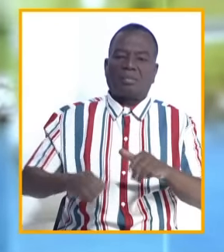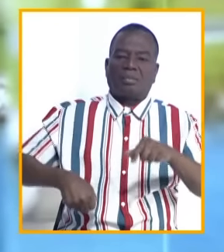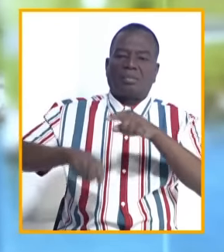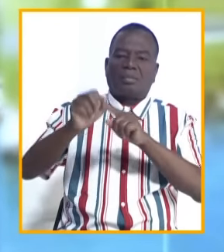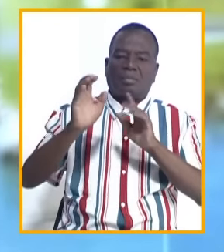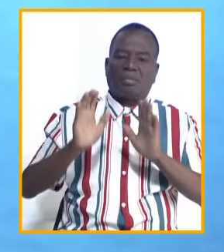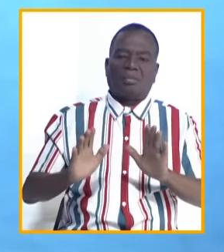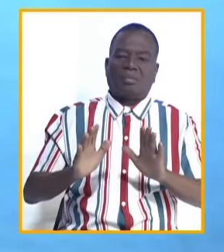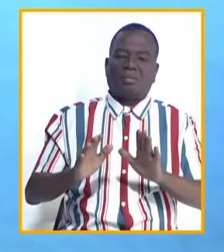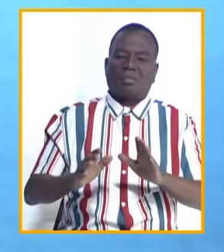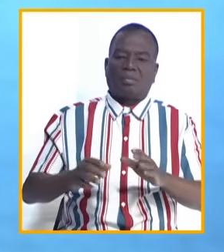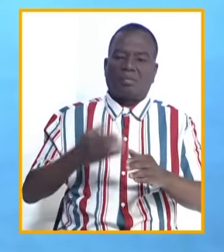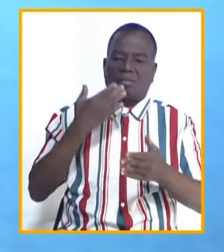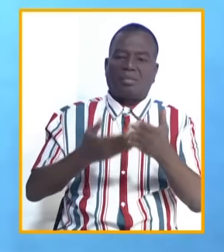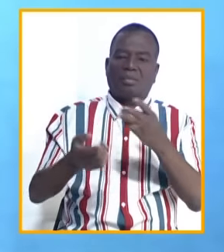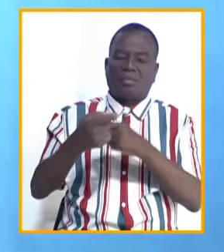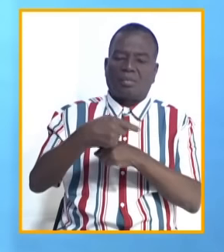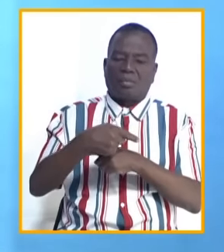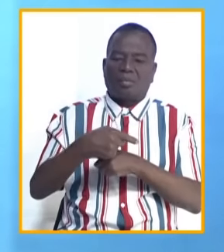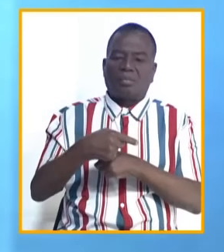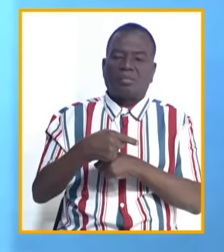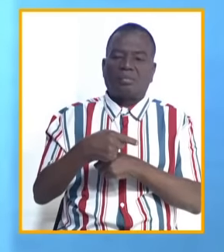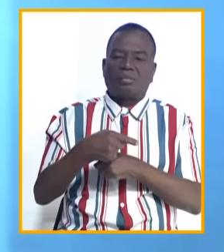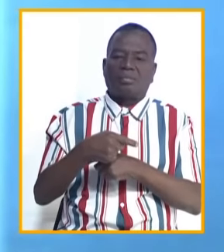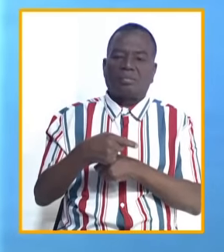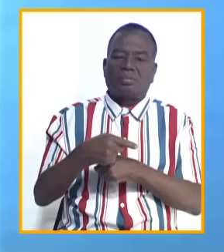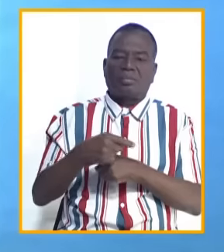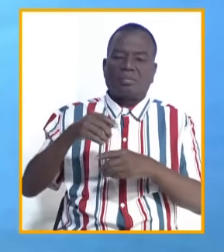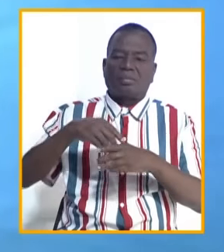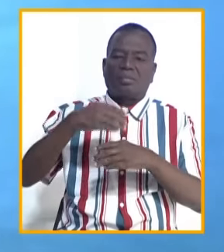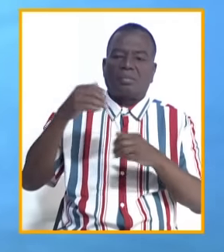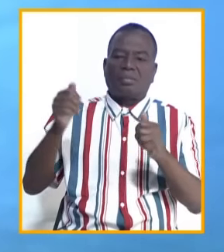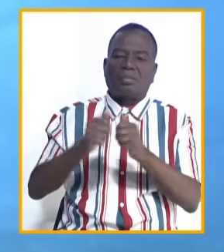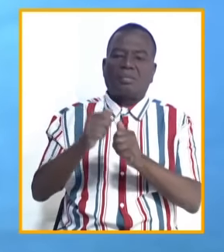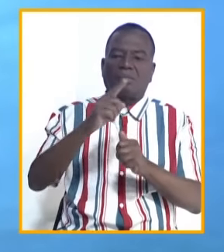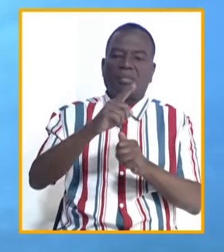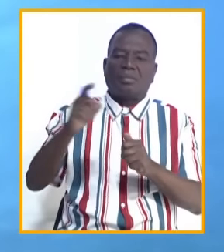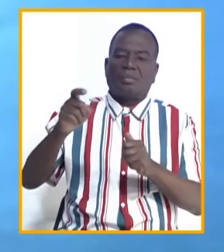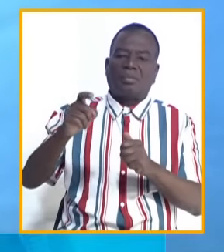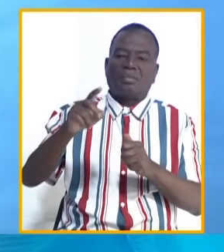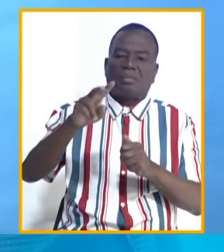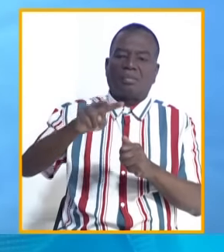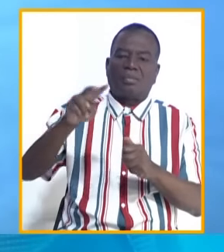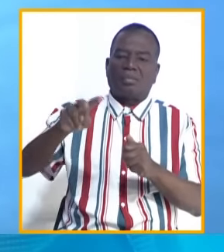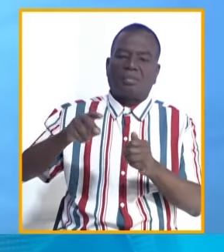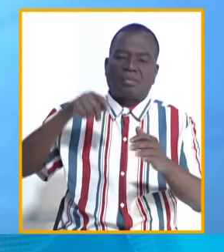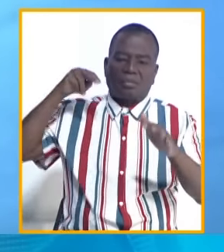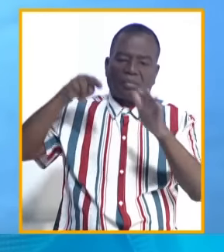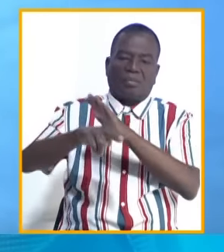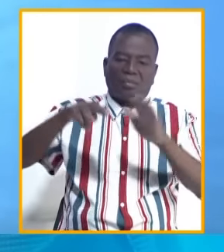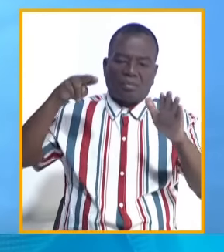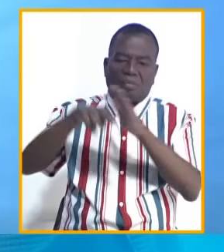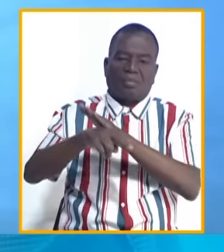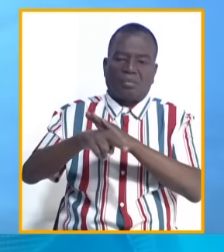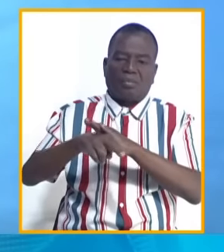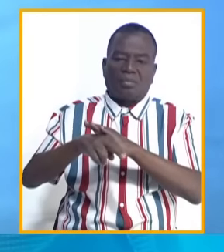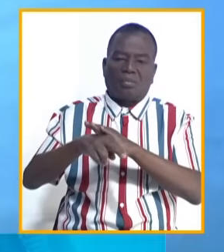rejoint en plateau pour nous livrer l'essentiel de l'actualité sportive. Bonjour Jean-Sylvain Risseau. Bonjour Hamza Diaby.